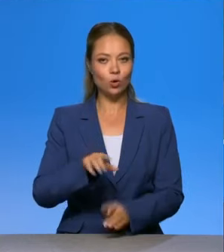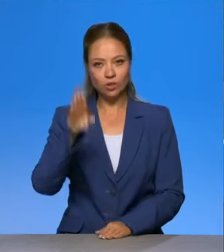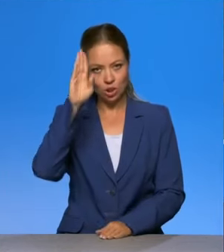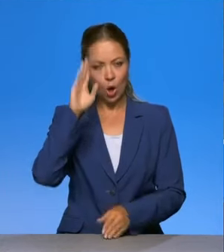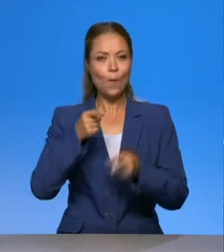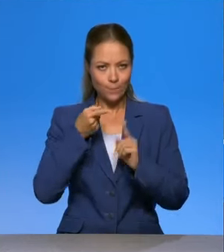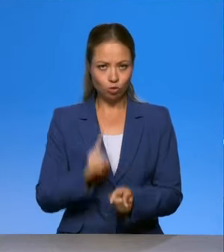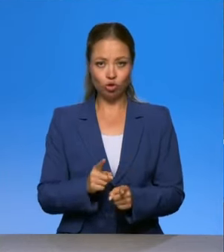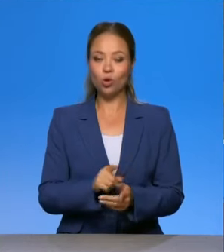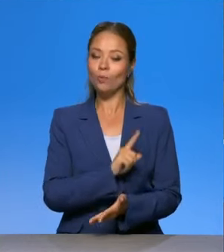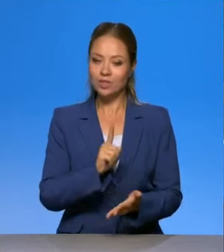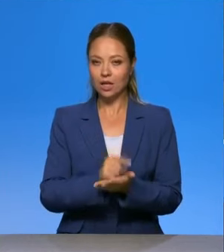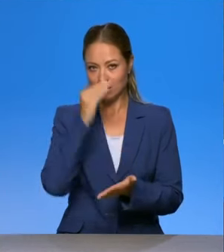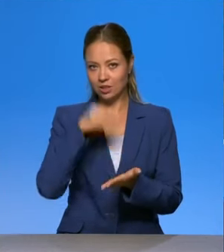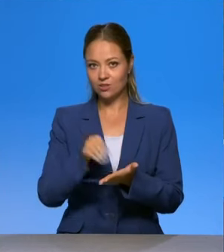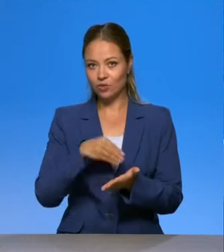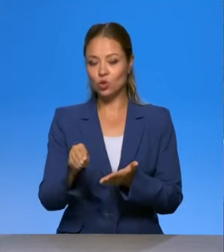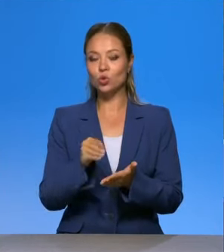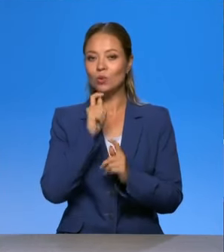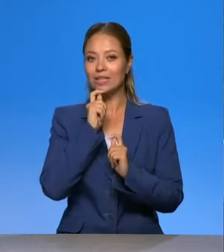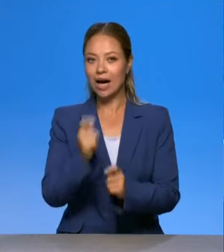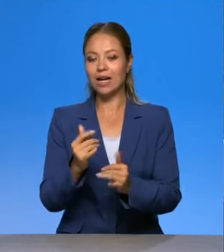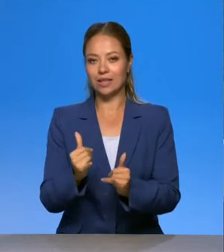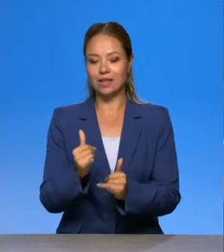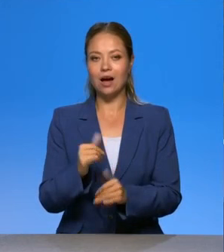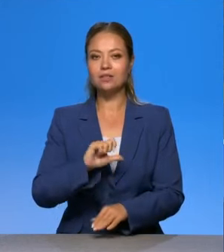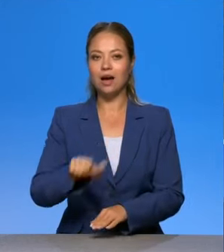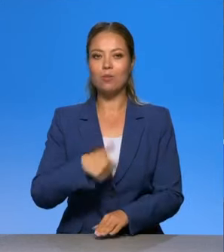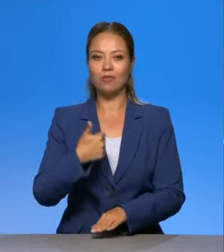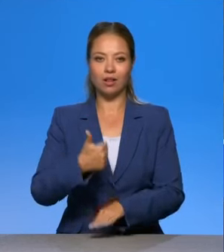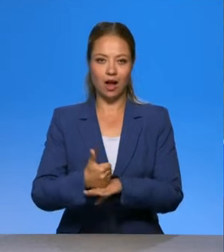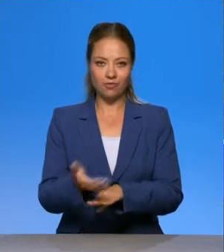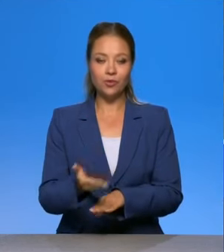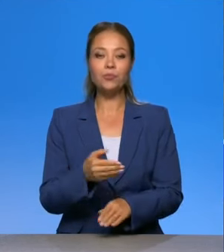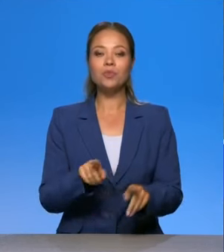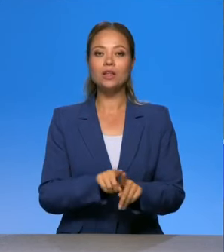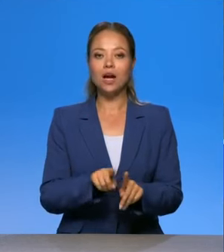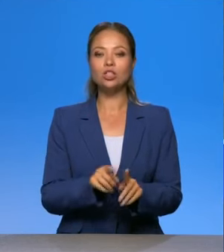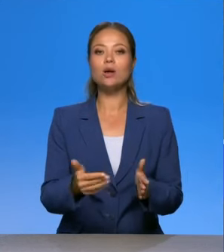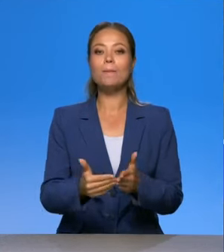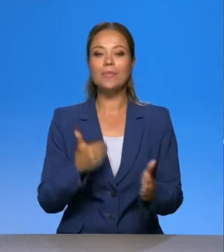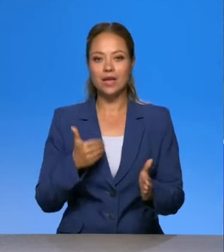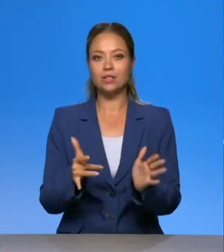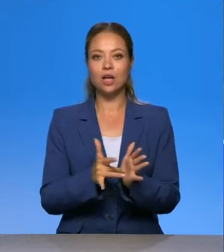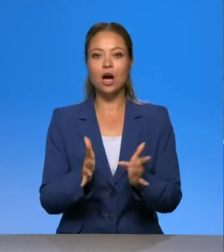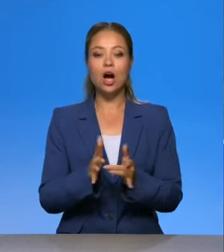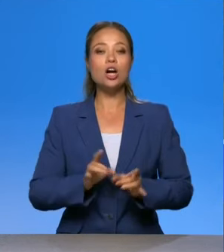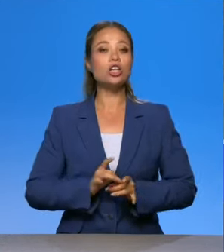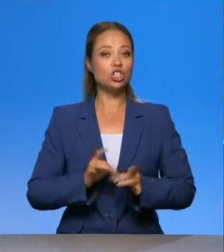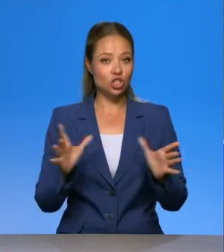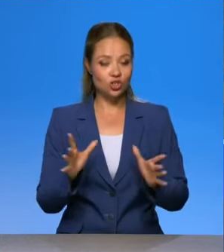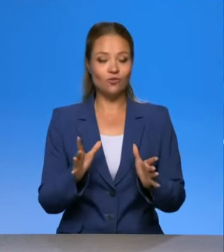обязательно свинью старейшину, который вот помогал это все дело осуществить, на Крисмас, то есть перед Рождеством, теперь они все-таки люди у